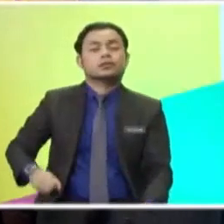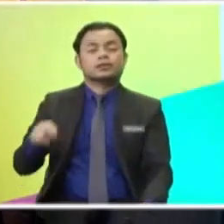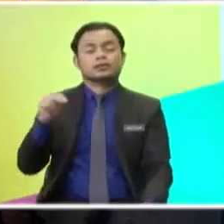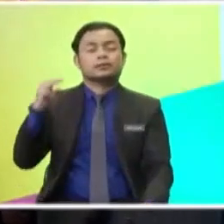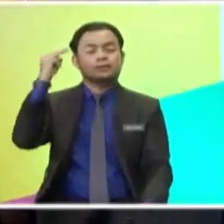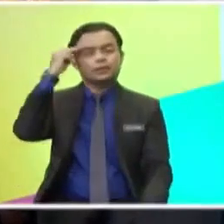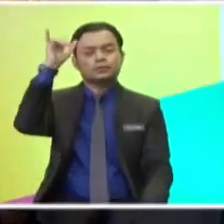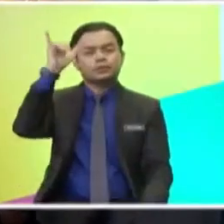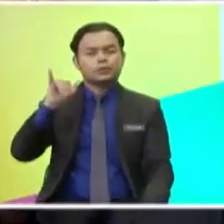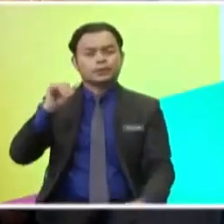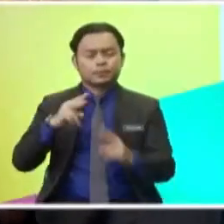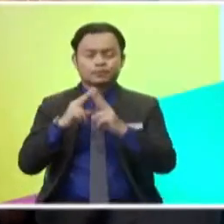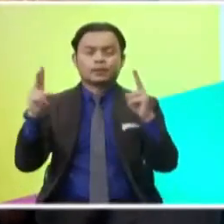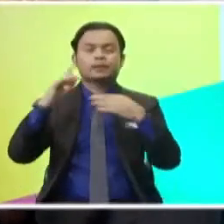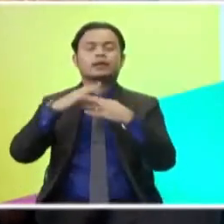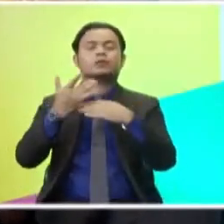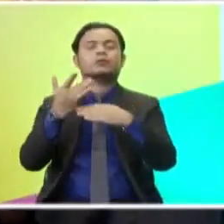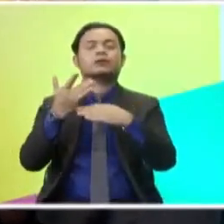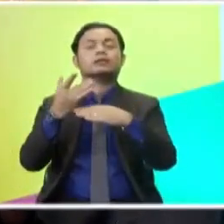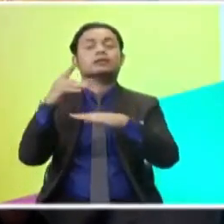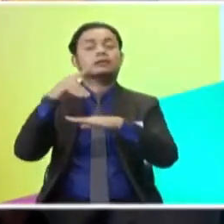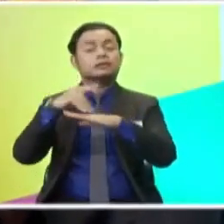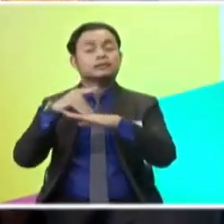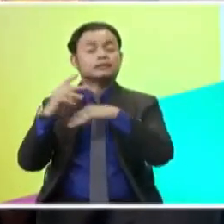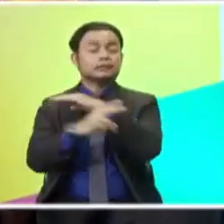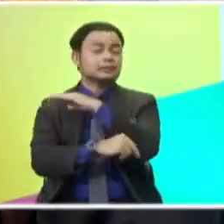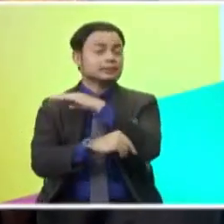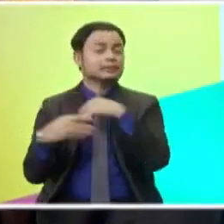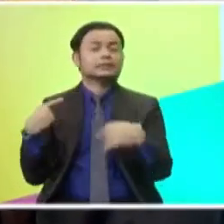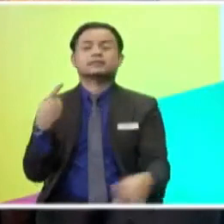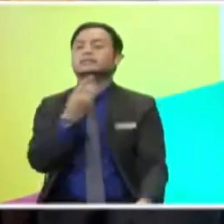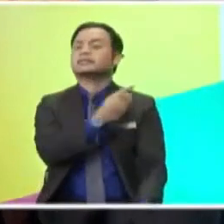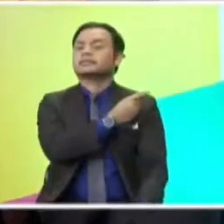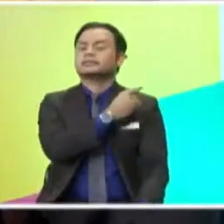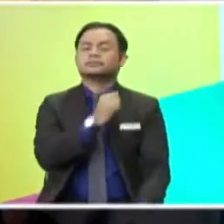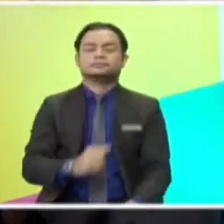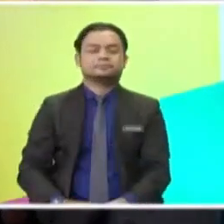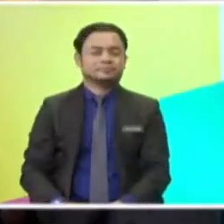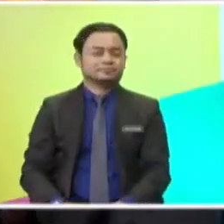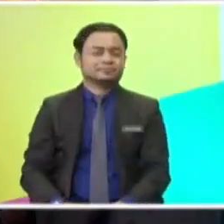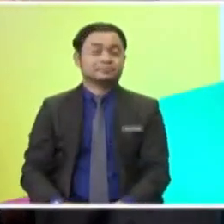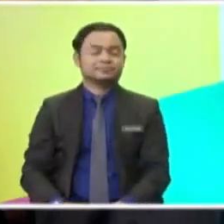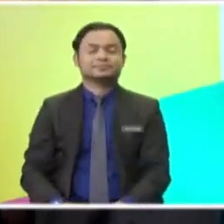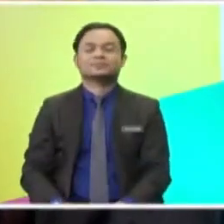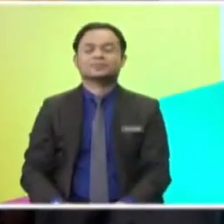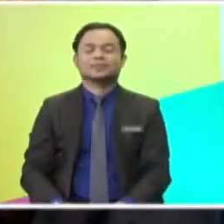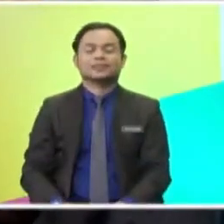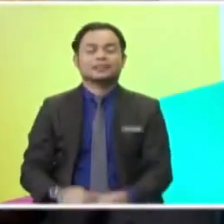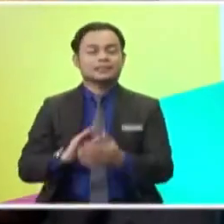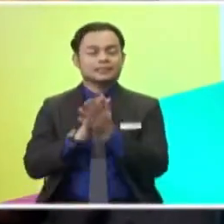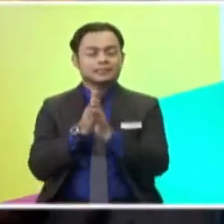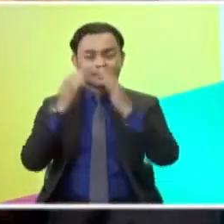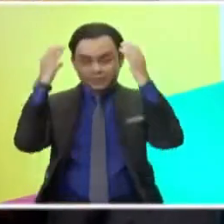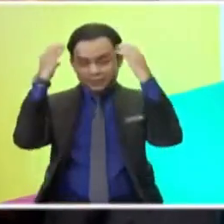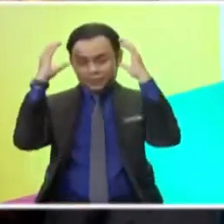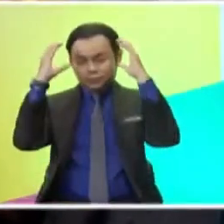kita. Saya ulang soalan itu. Namakan Kesultanan Melayu yang paling awal di negara kita. Jadi Cikgu Zakaria, Cikgu